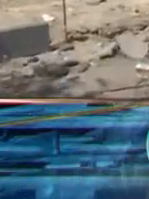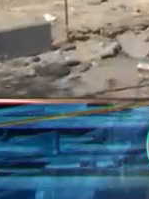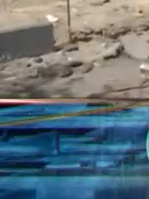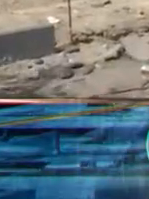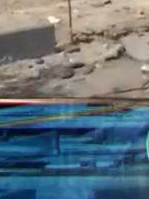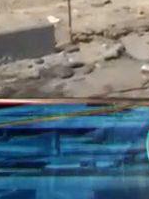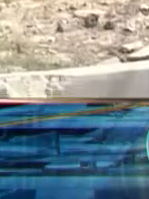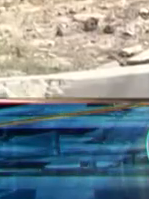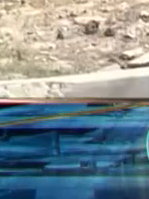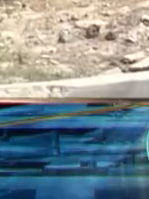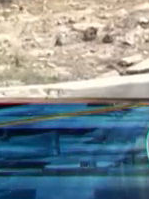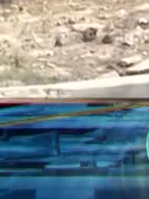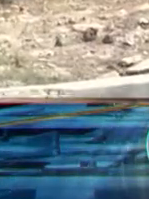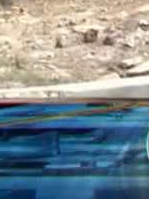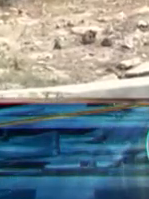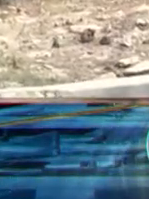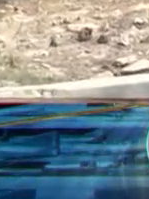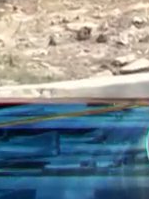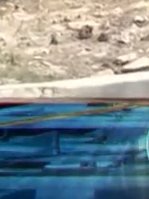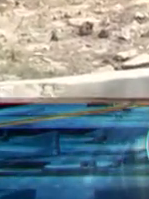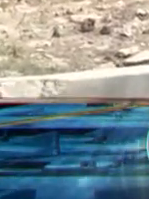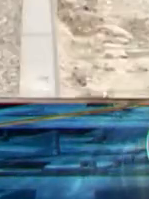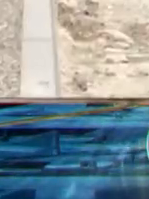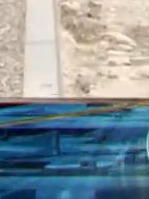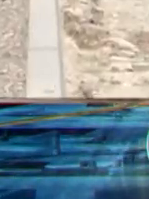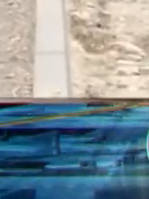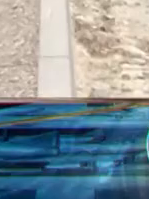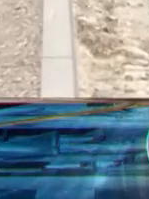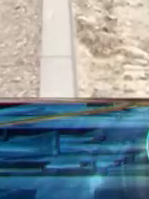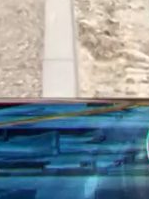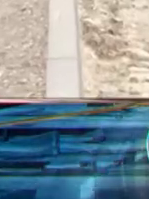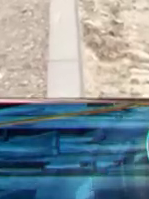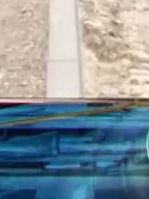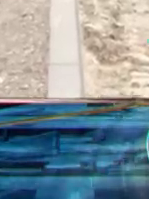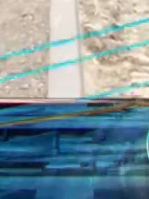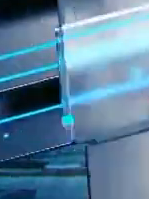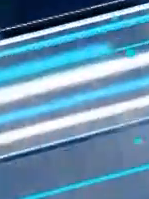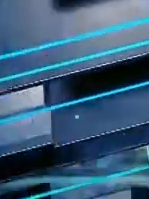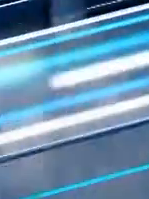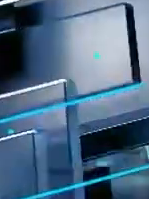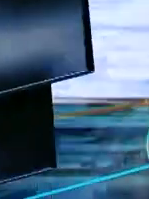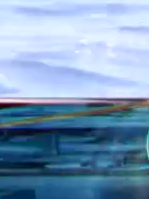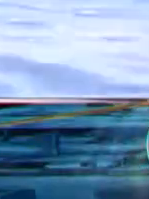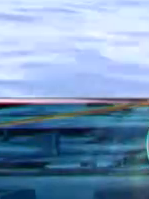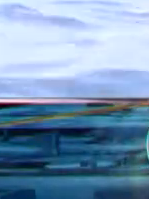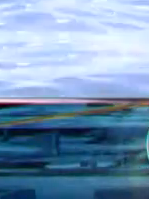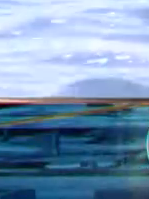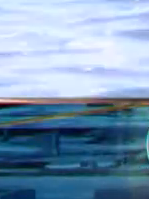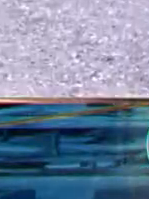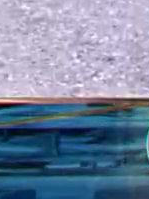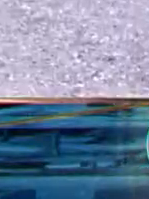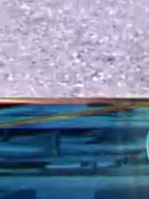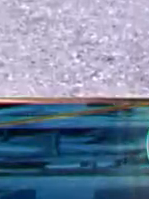Эх, дороги! Антикоррупционная служба проверяет качество дорог в регионе. Каковы выводы? Лето, солнце,